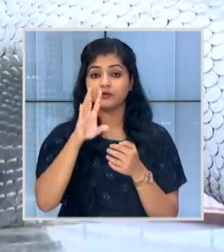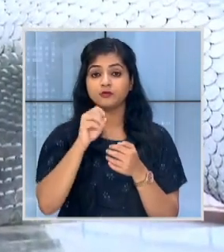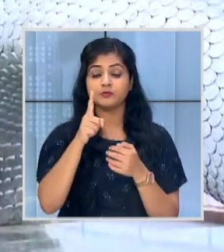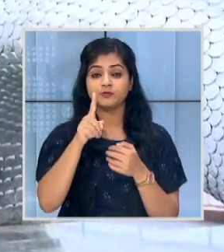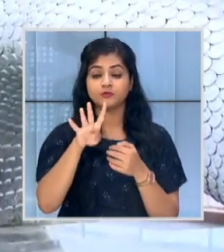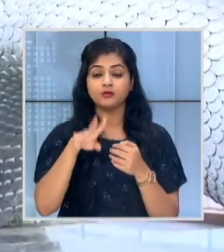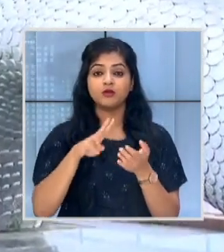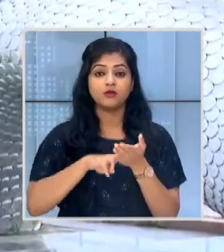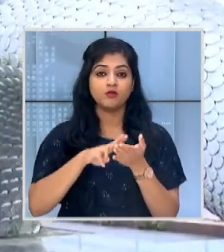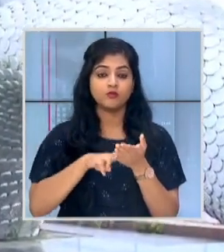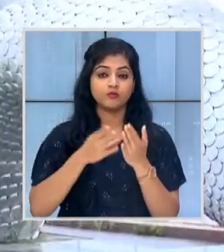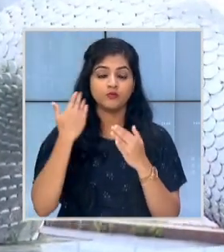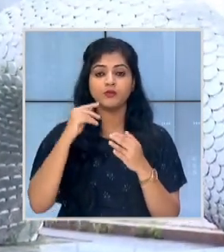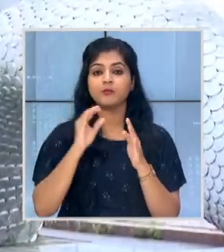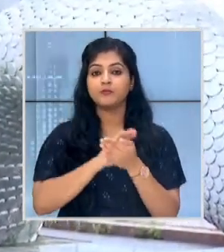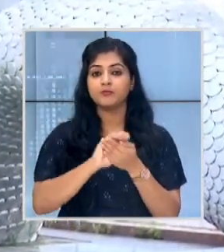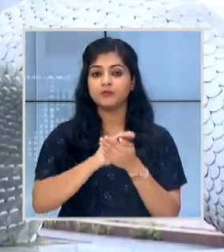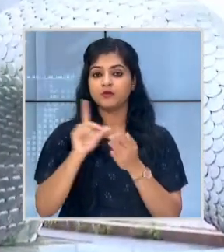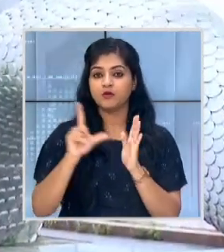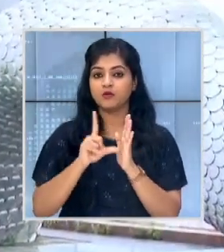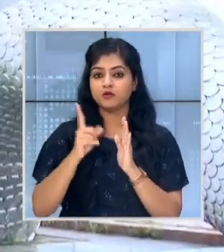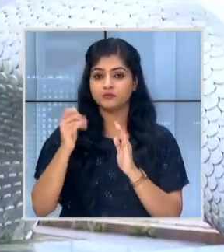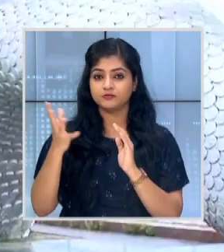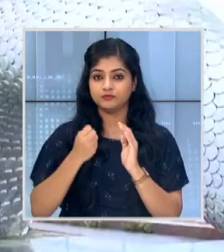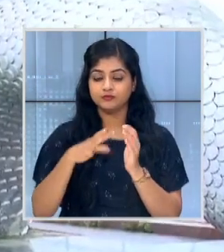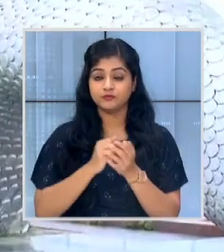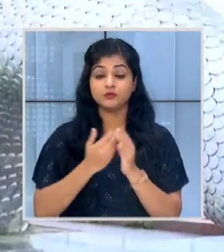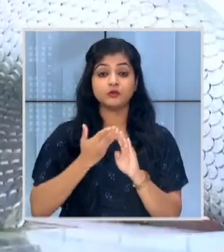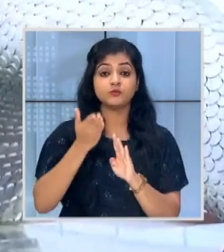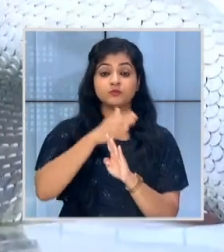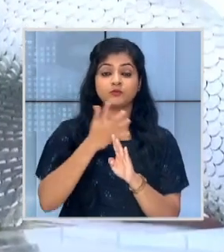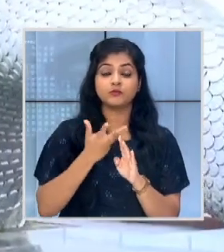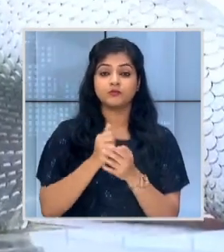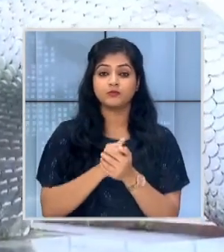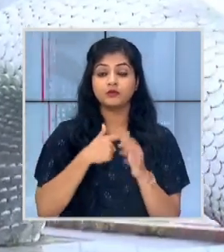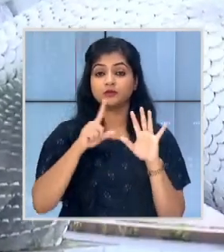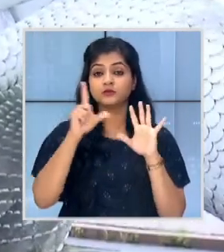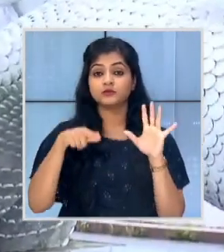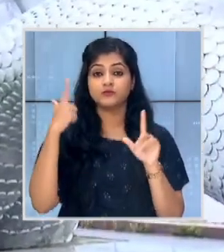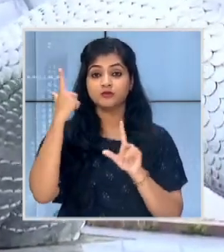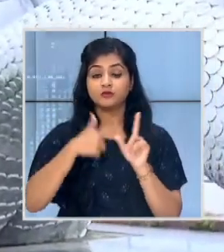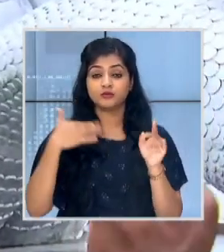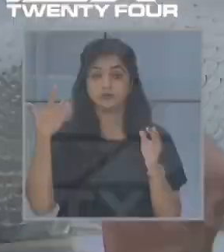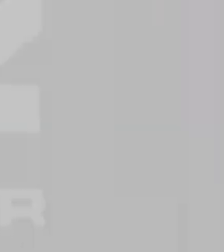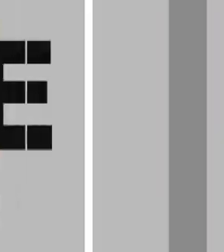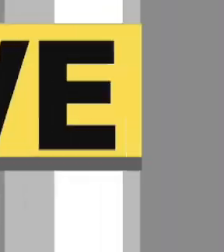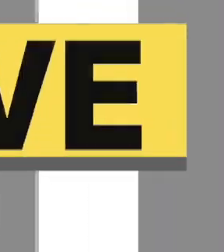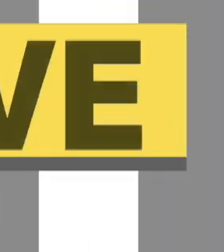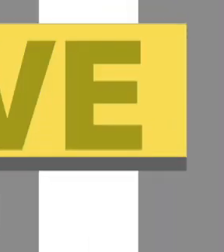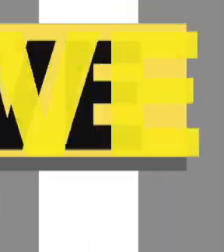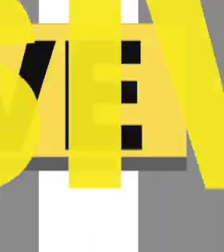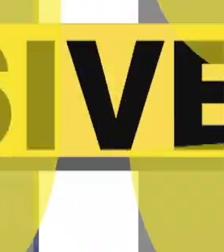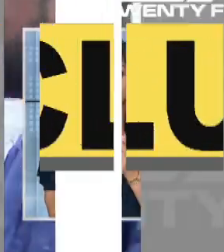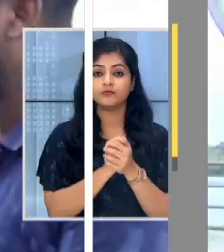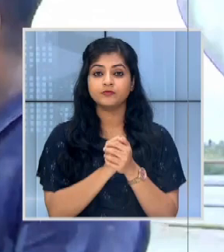2014 നവംബറിലാണ് ഈ ശില്പത്തിന് വേണ്ടിയിട്ട് ലോൺ എടുത്ത്, ബാങ്കിൽ നിന്ന് ലോൺ എടുത്തത്. അപ്പോൾ അത് അതിന് മുമ്പുള്ളൊരു സാഹചര്യം എന്ന് പറഞ്ഞാൽ ഞാൻ എൻ്റെ ഒരു 7 വർഷം ഈ ഒരു ശില്പനിർമ്മാണവുമായിട്ട്